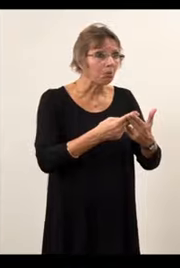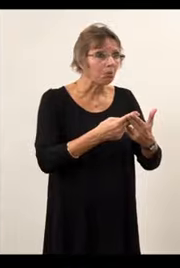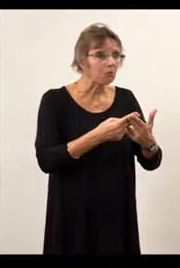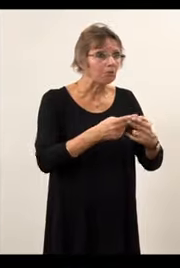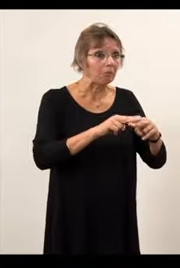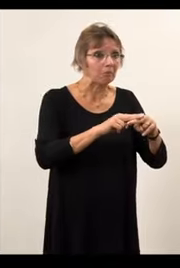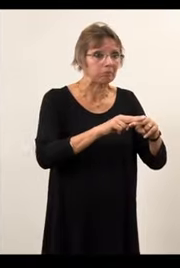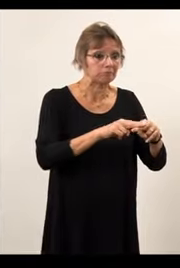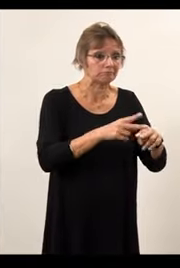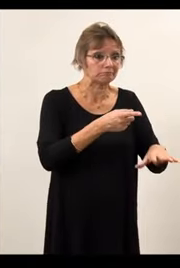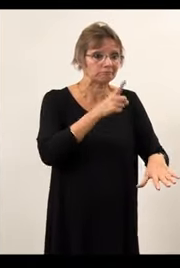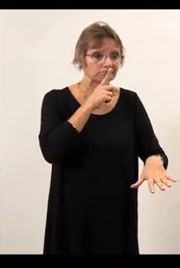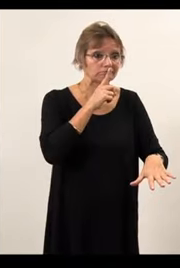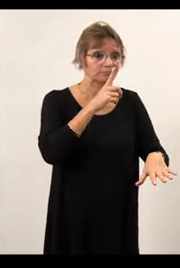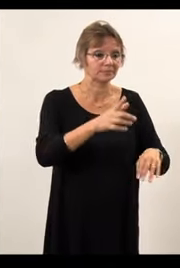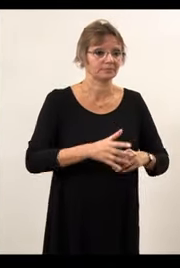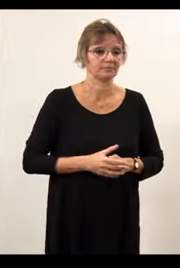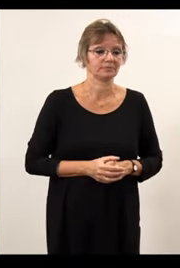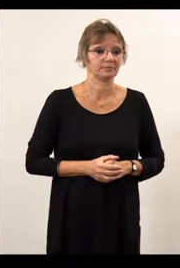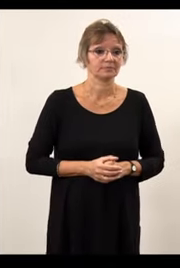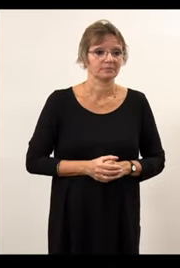Bah rien, elle a rien pu répondre.